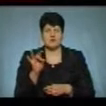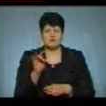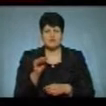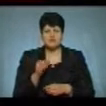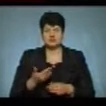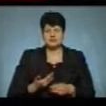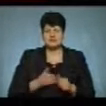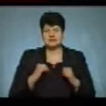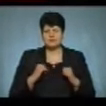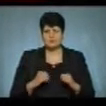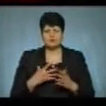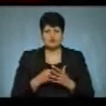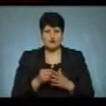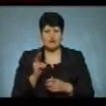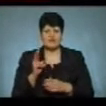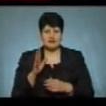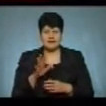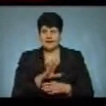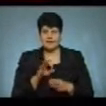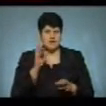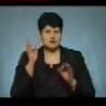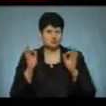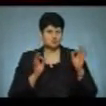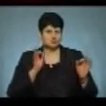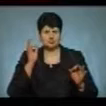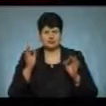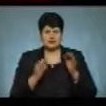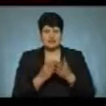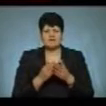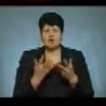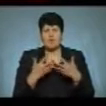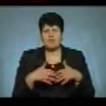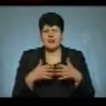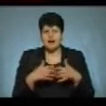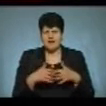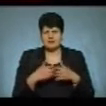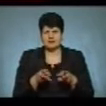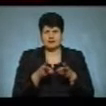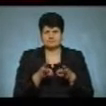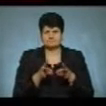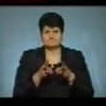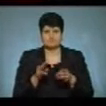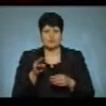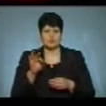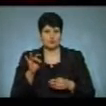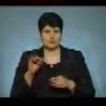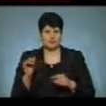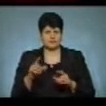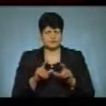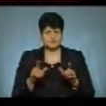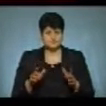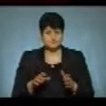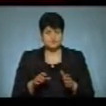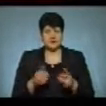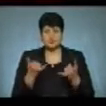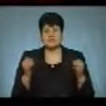спокійно в своїх квартирах, а не з цим шумом, який іде від обладнання, від спалення торфу.